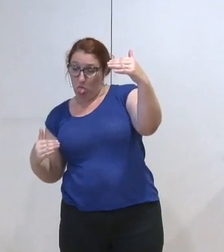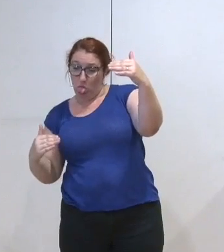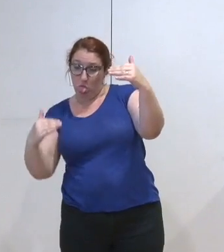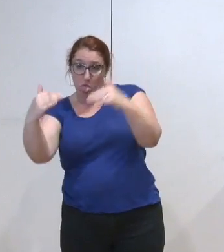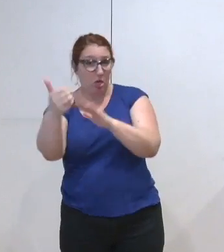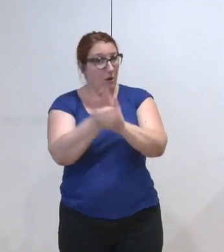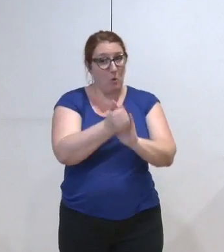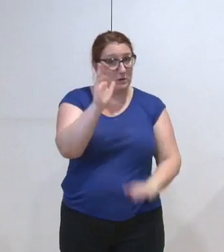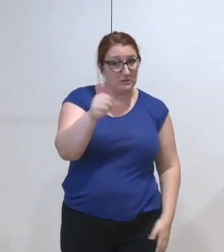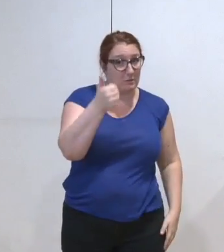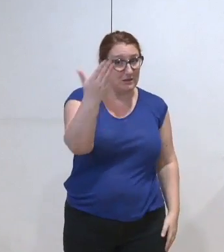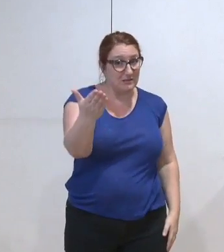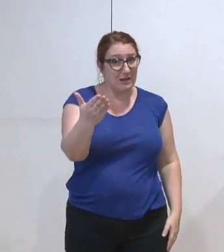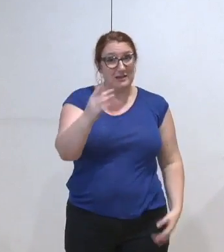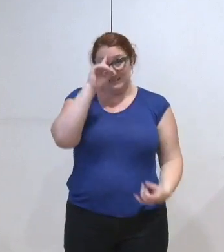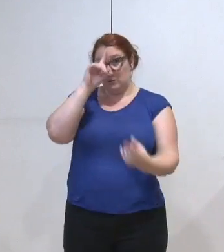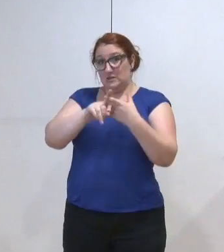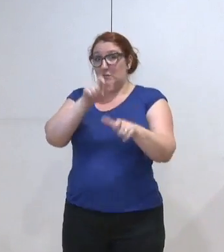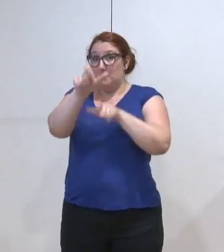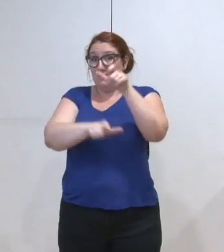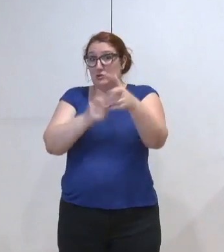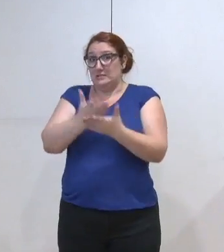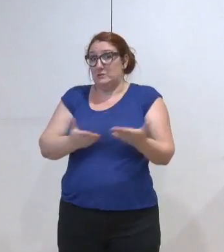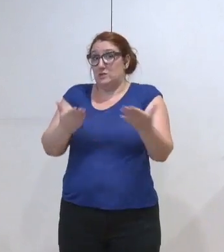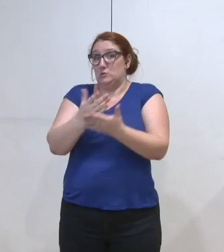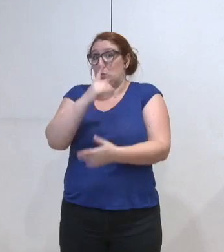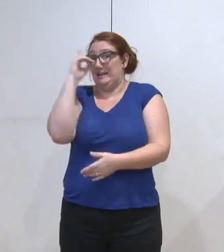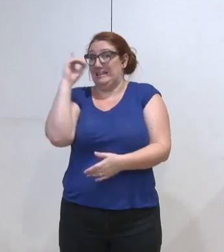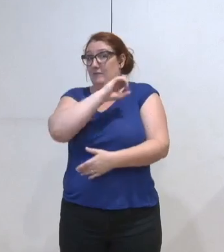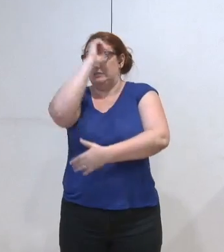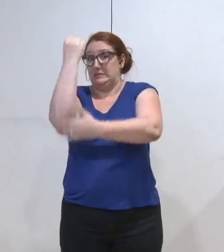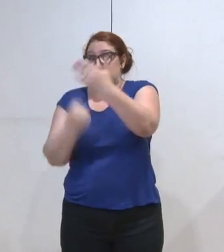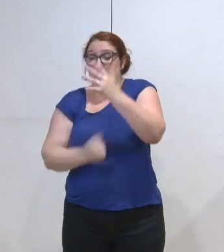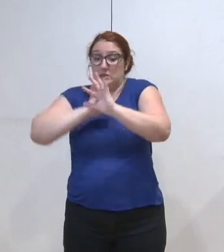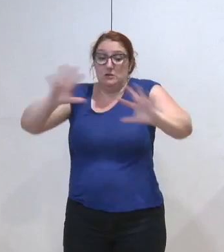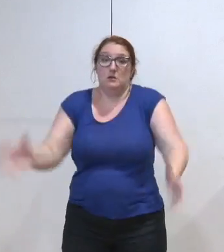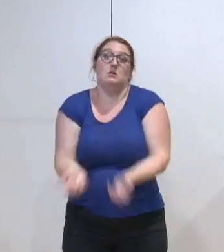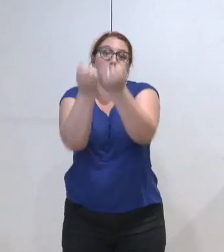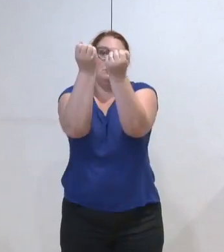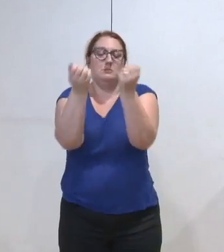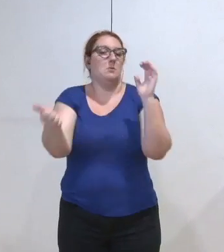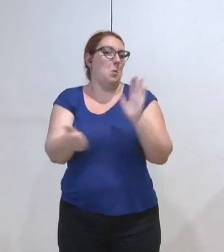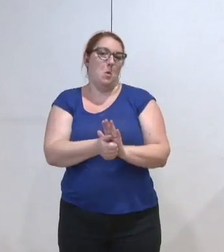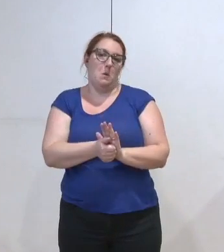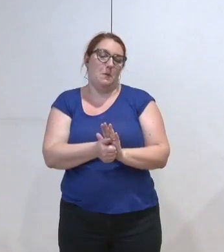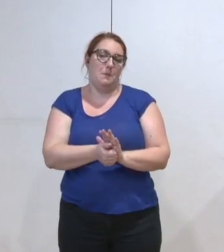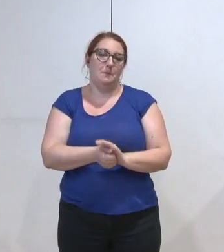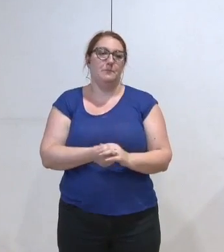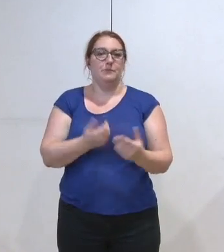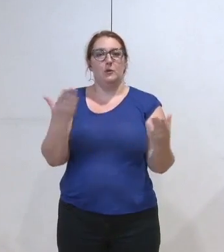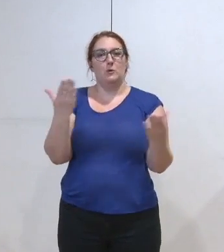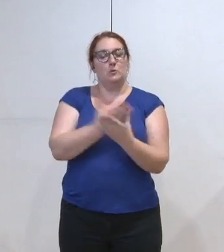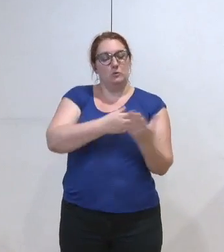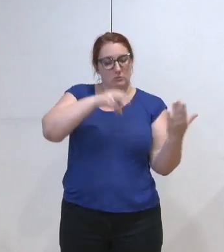servir de filet de sauvegarde aux personnes en difficulté à la lecture de ce document on voit déjà venir la